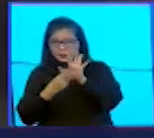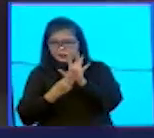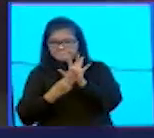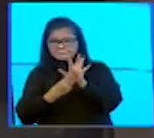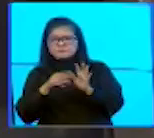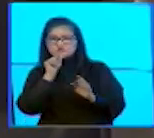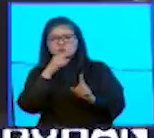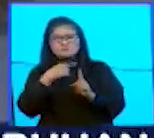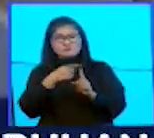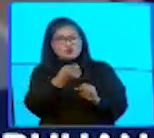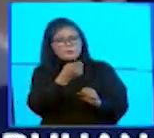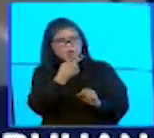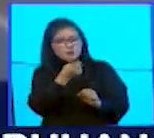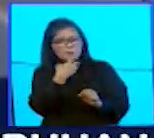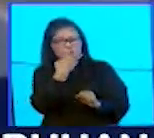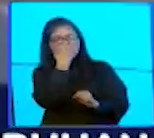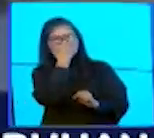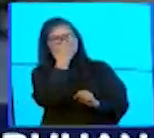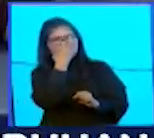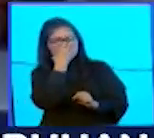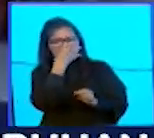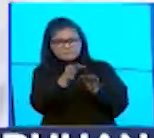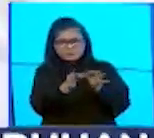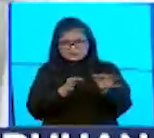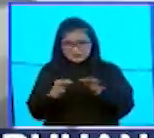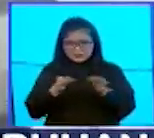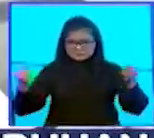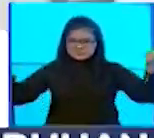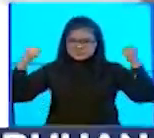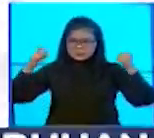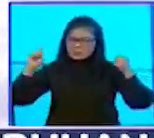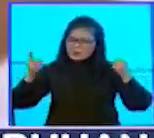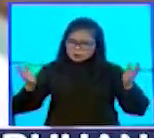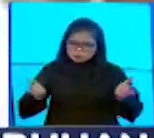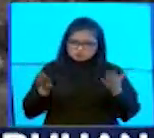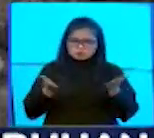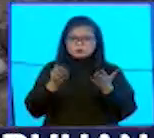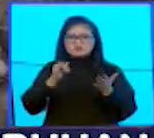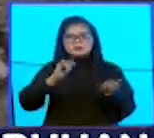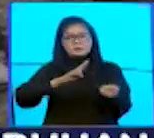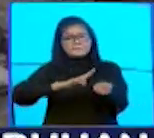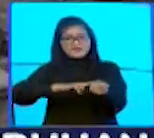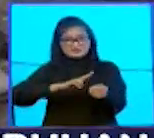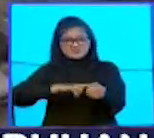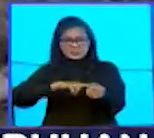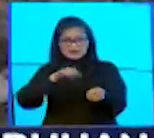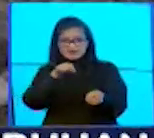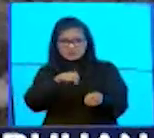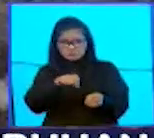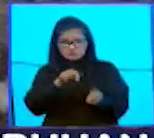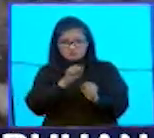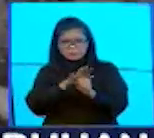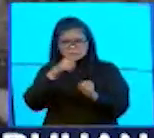obat-obatan dan oksigen, serta fasilitas kesehatan yang memadai untuk menggenjot angka kesembuhan dan mengeluarkan Indonesia dari deretan negara dengan